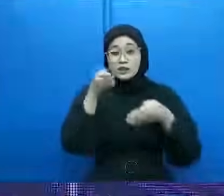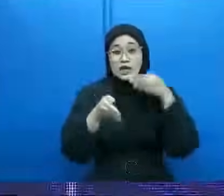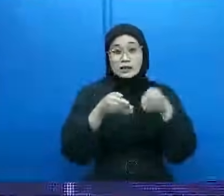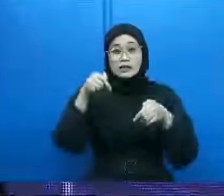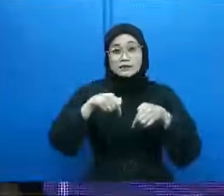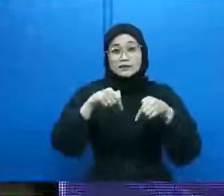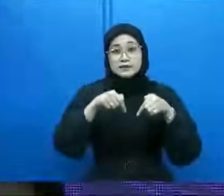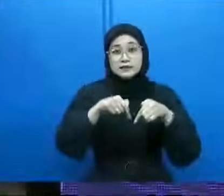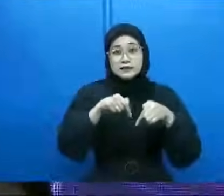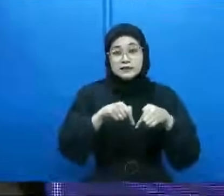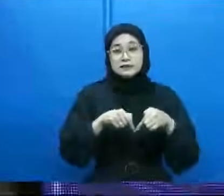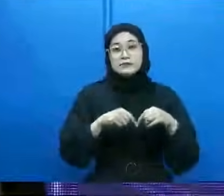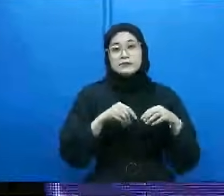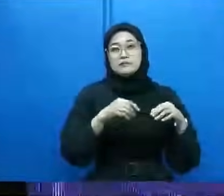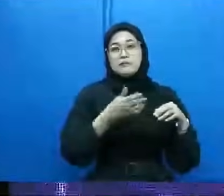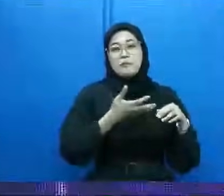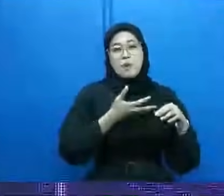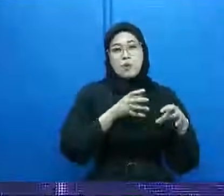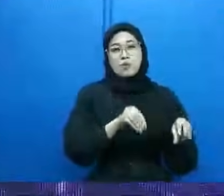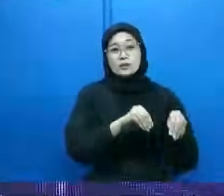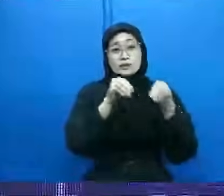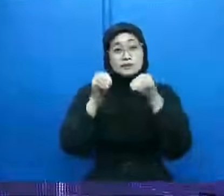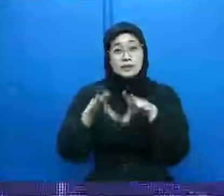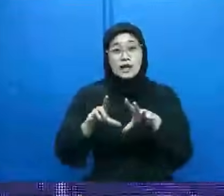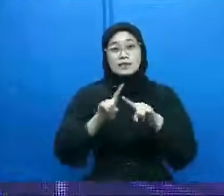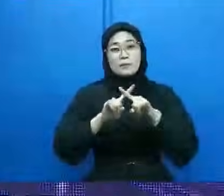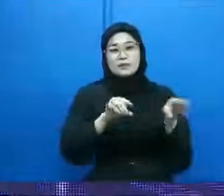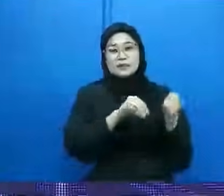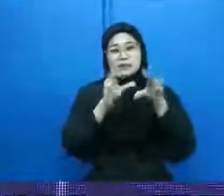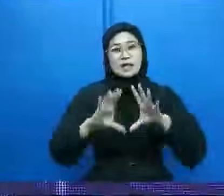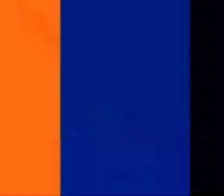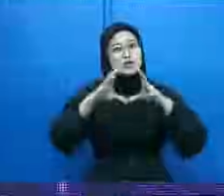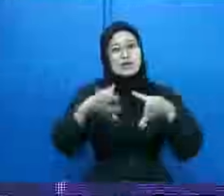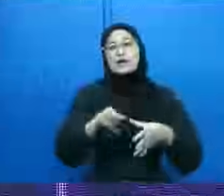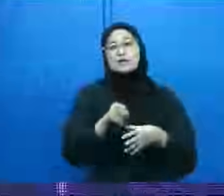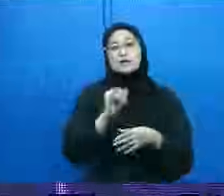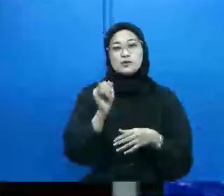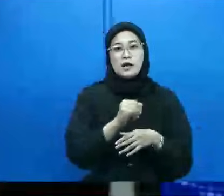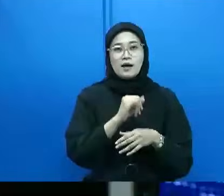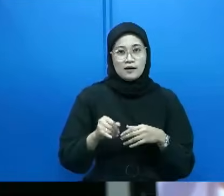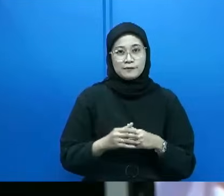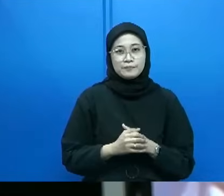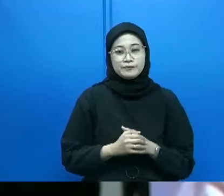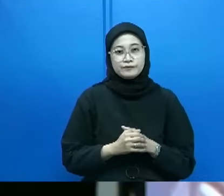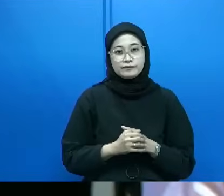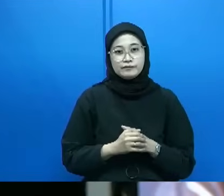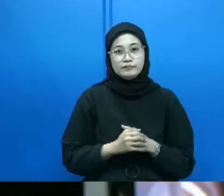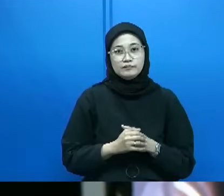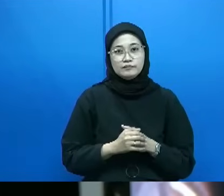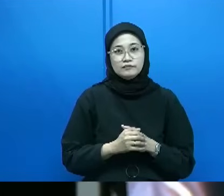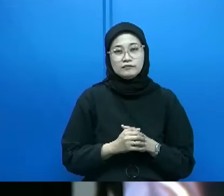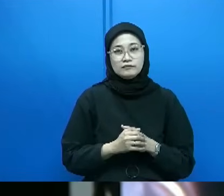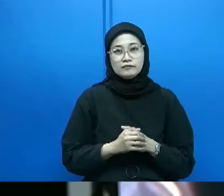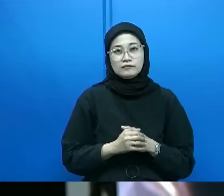salah. Anda keliru tempat. Karena pertama kali Anda dapatkan kenikmatan dalam hijrah, Allah tidak akan berikan